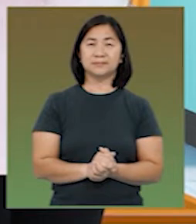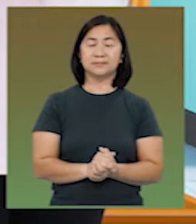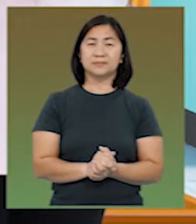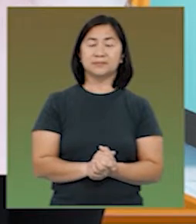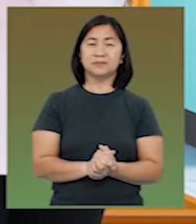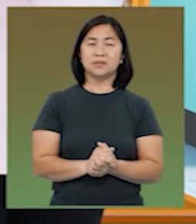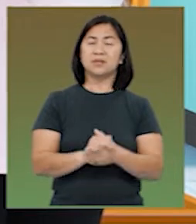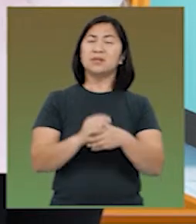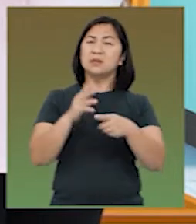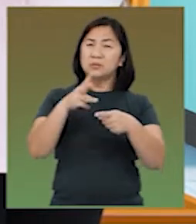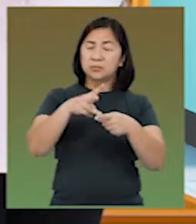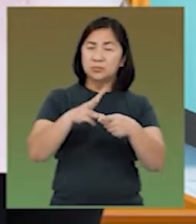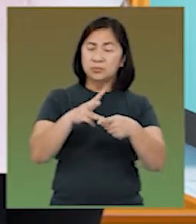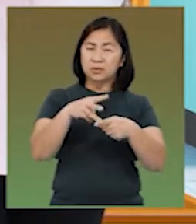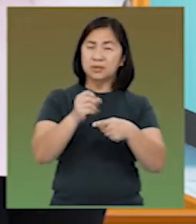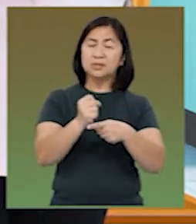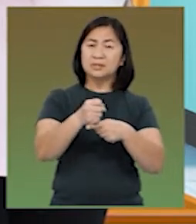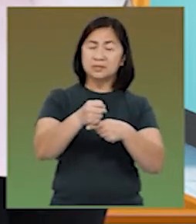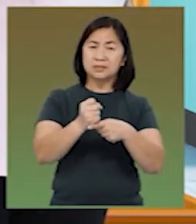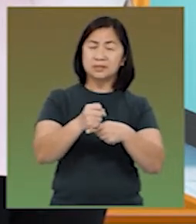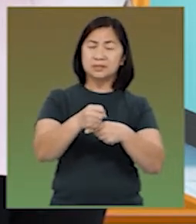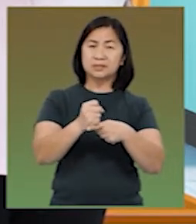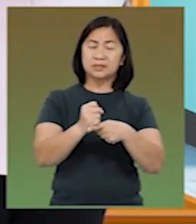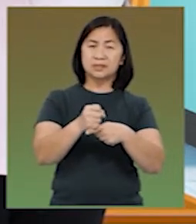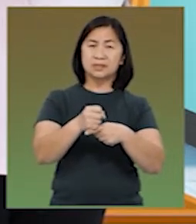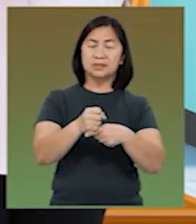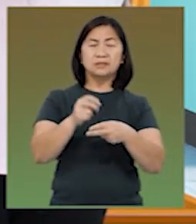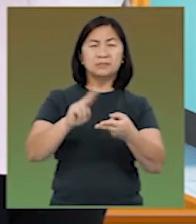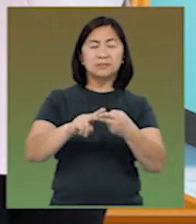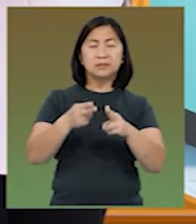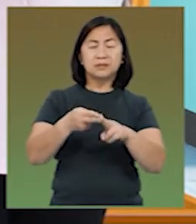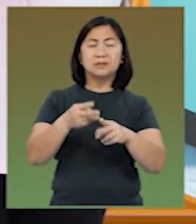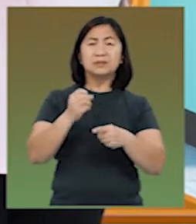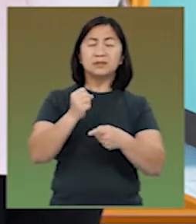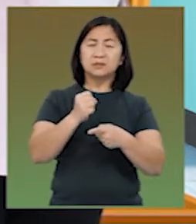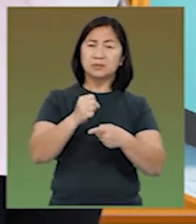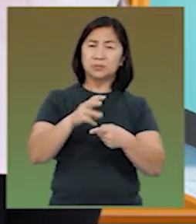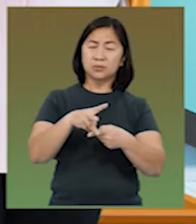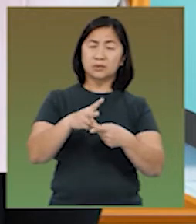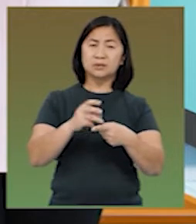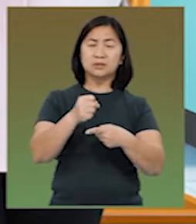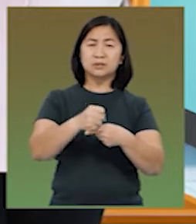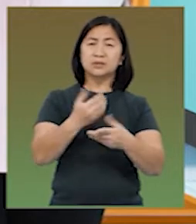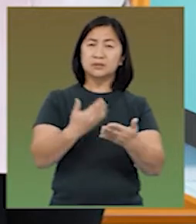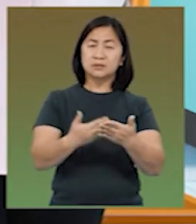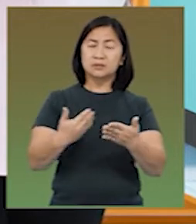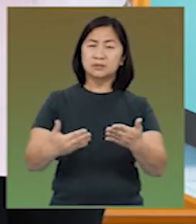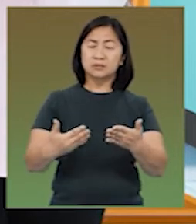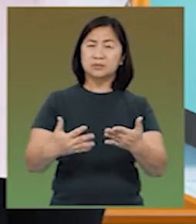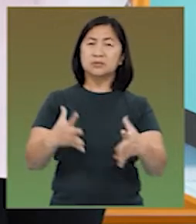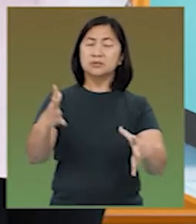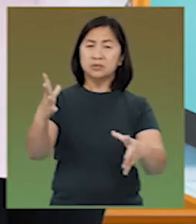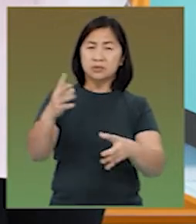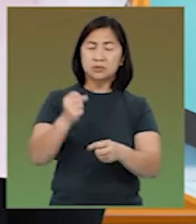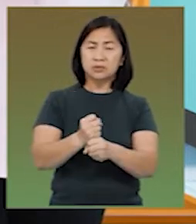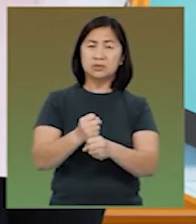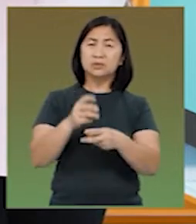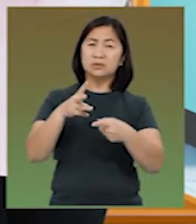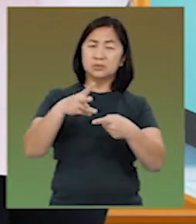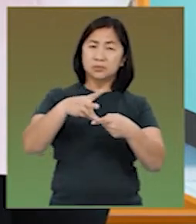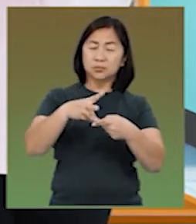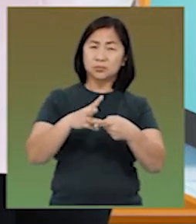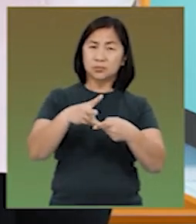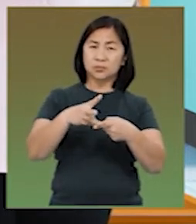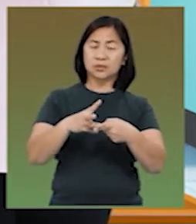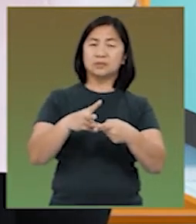Ang analog weighing scale at ang digital weighing scale ay mga kagamitan sa pagkuha ng weight